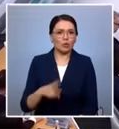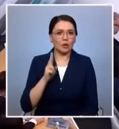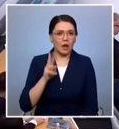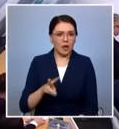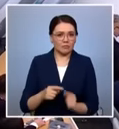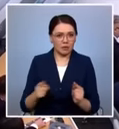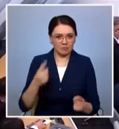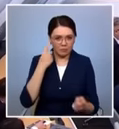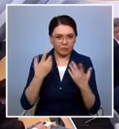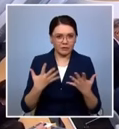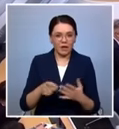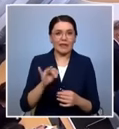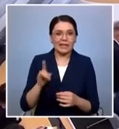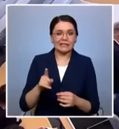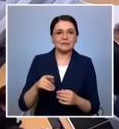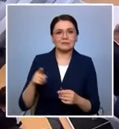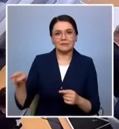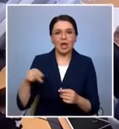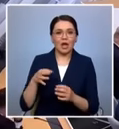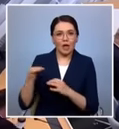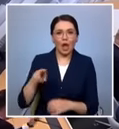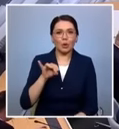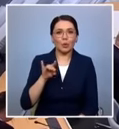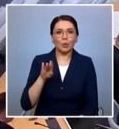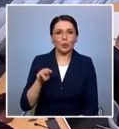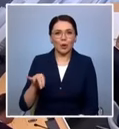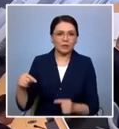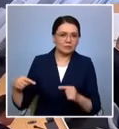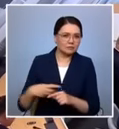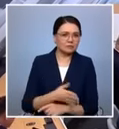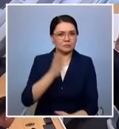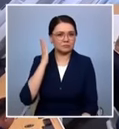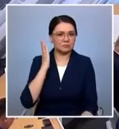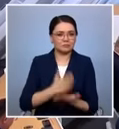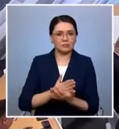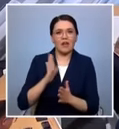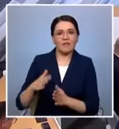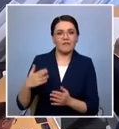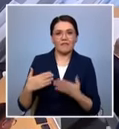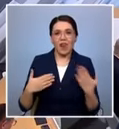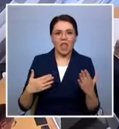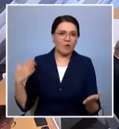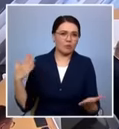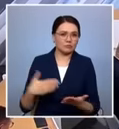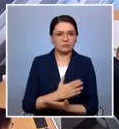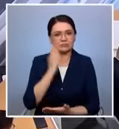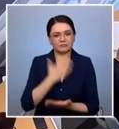Хватит цитировать Хабирова. Теперь давайте поговорим о важных темах, которых он все-таки коснулся, вольно или невольно, на этой своей